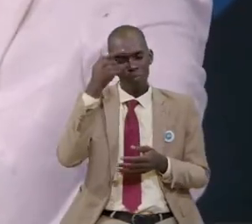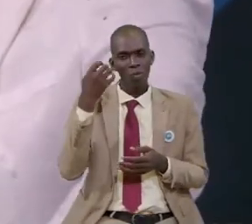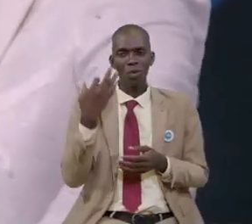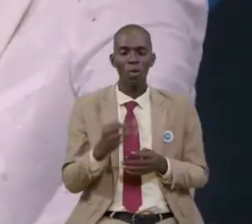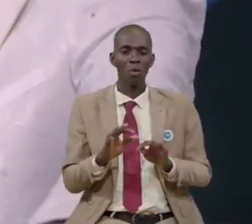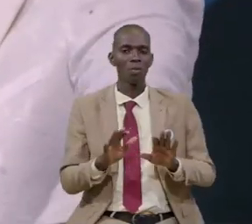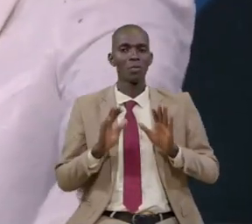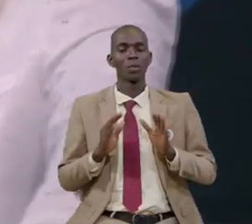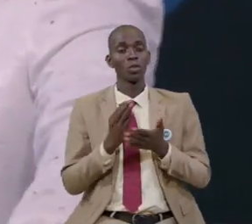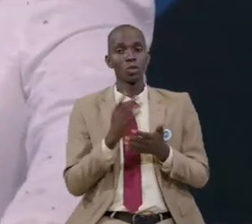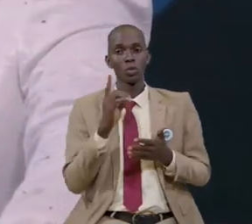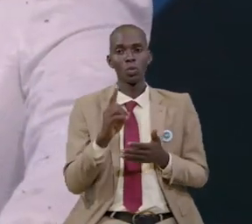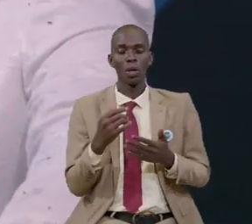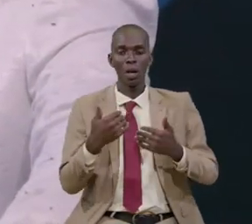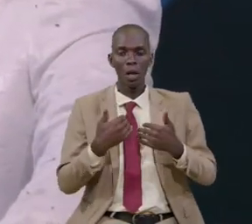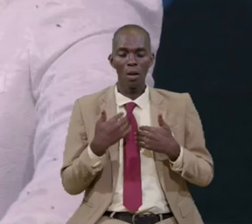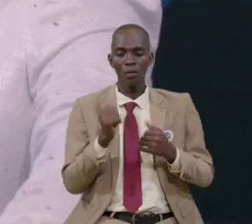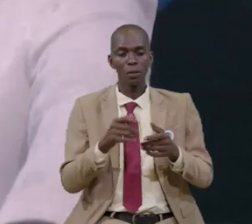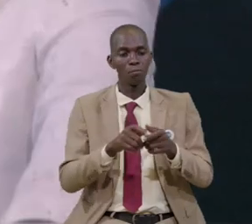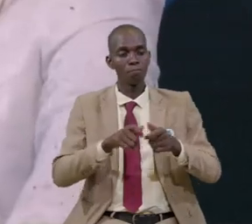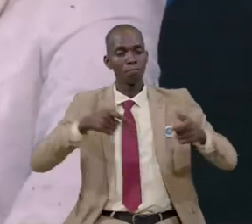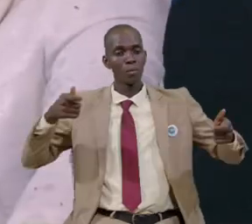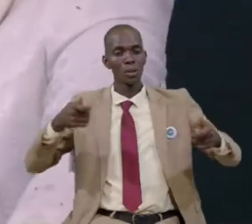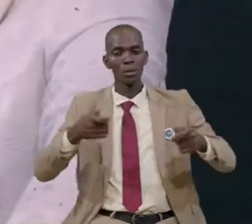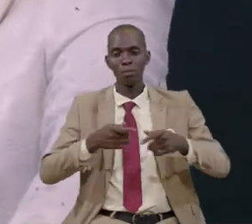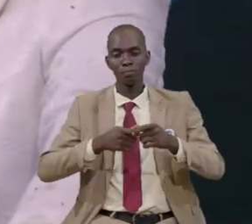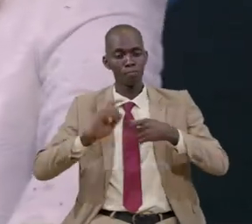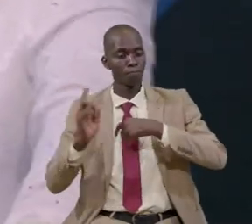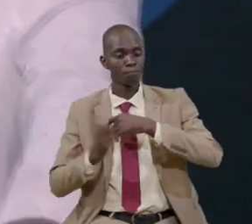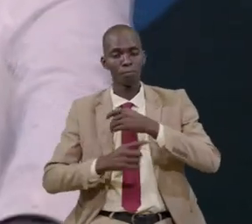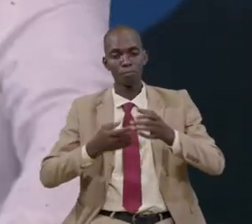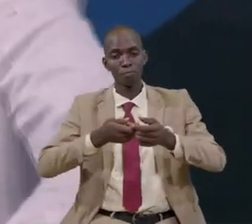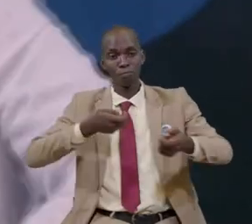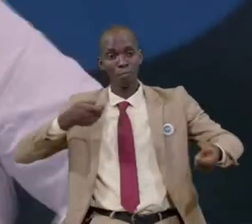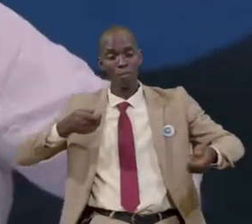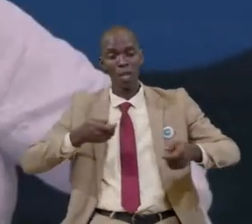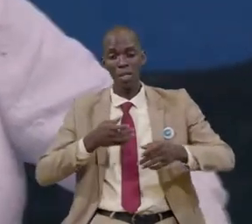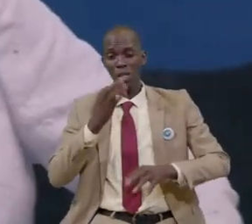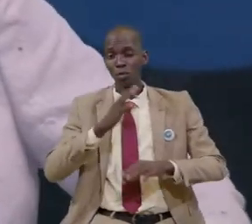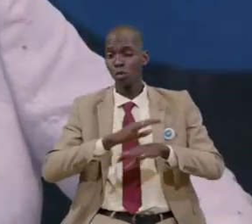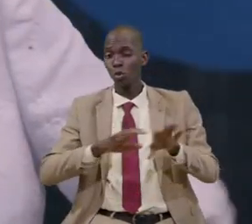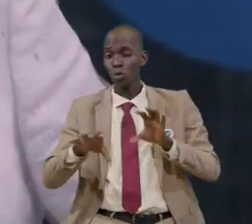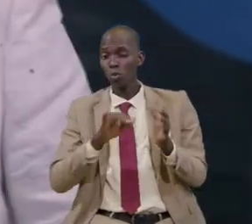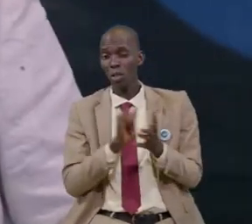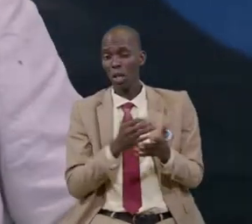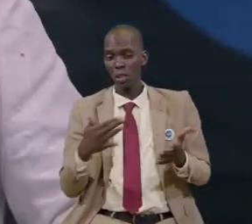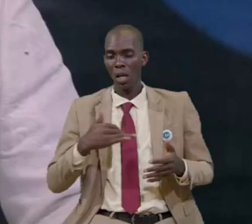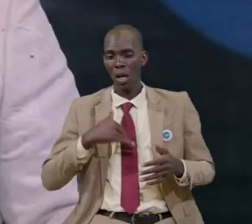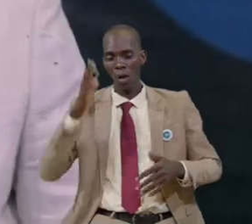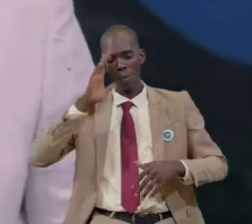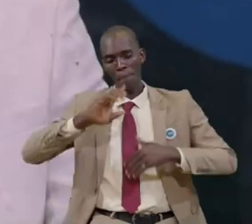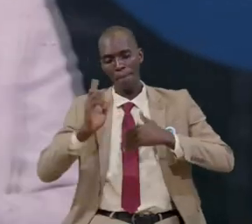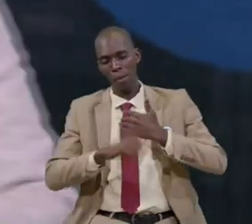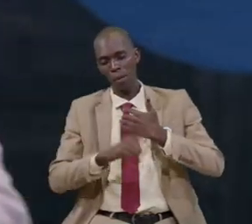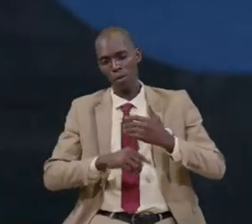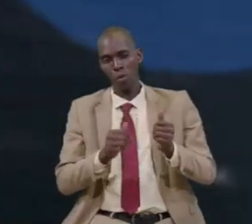peur. Quelqu'un a un grand bâton derrière eux. Si tu ne fais pas ça, que je vais te fouetter,